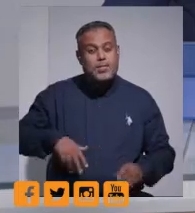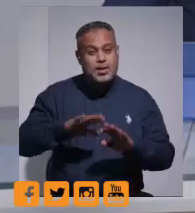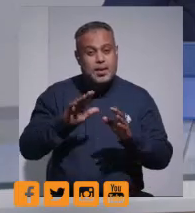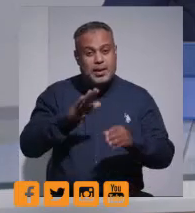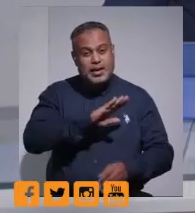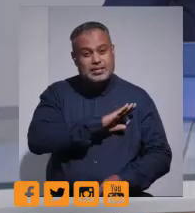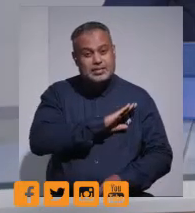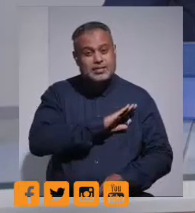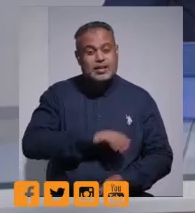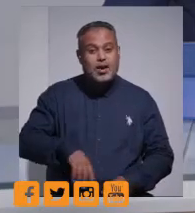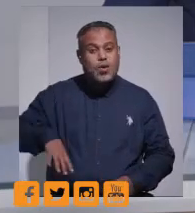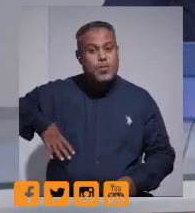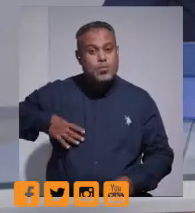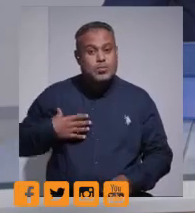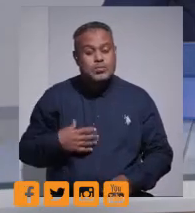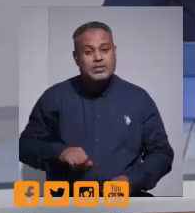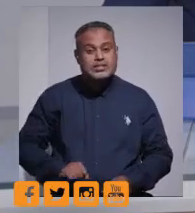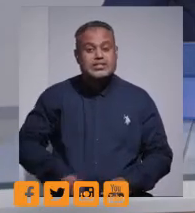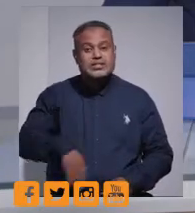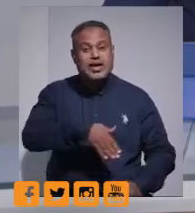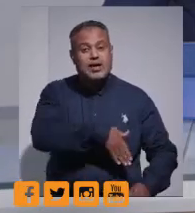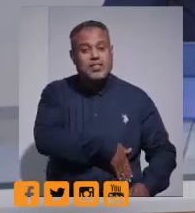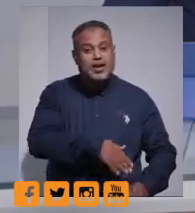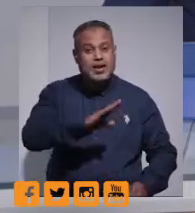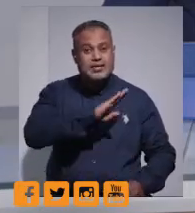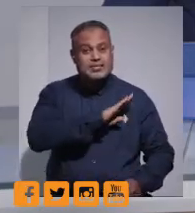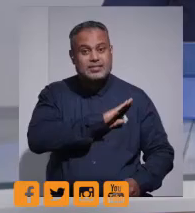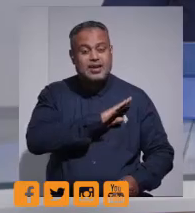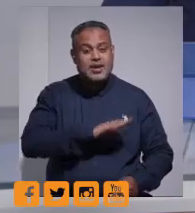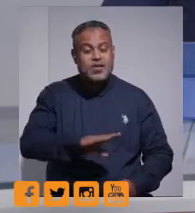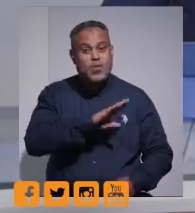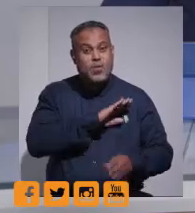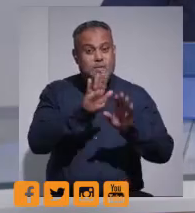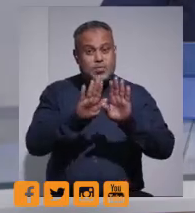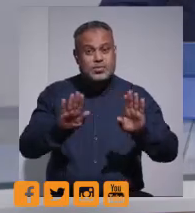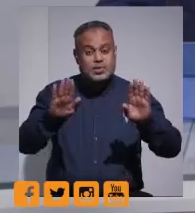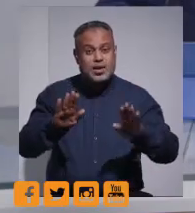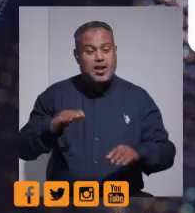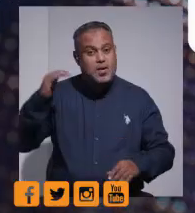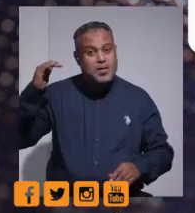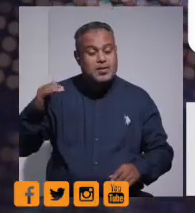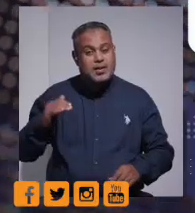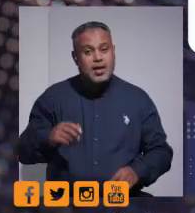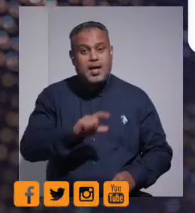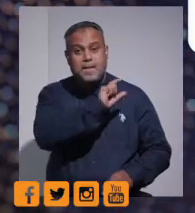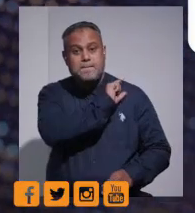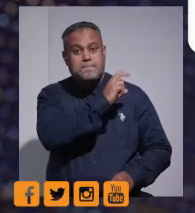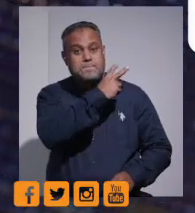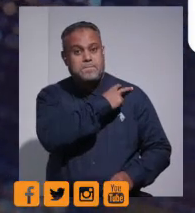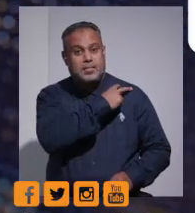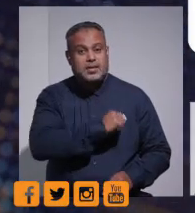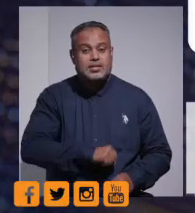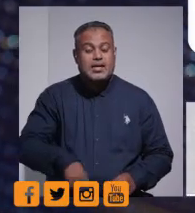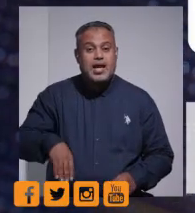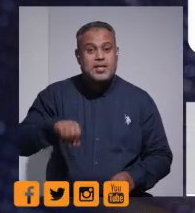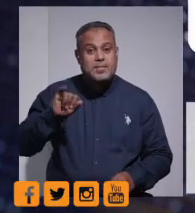ومديرا لدائره القضاء العسكري فالقوات المسلحه ويرقى الى رتبه عميد وقضت الماده الثانيه